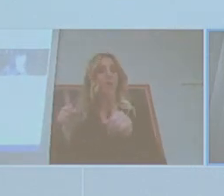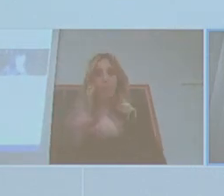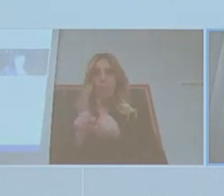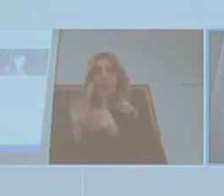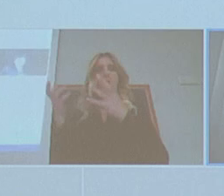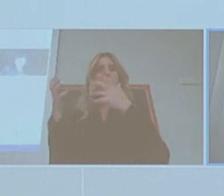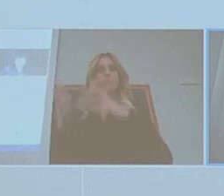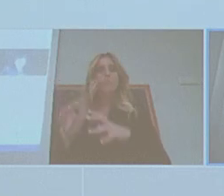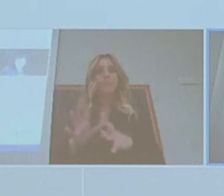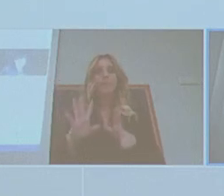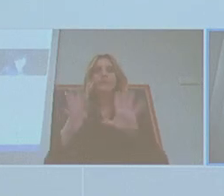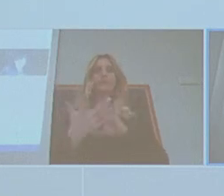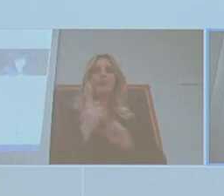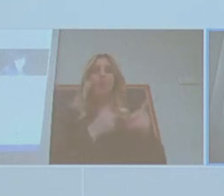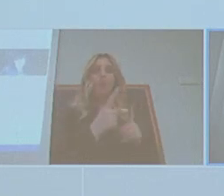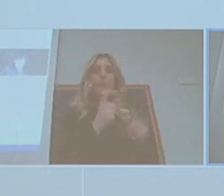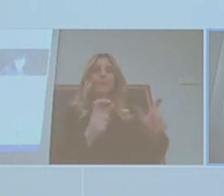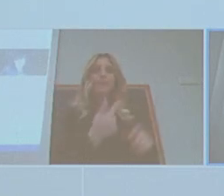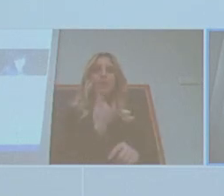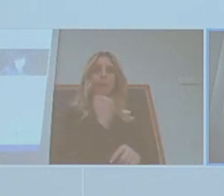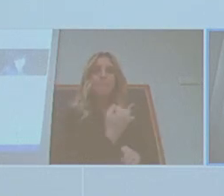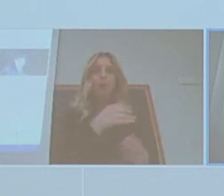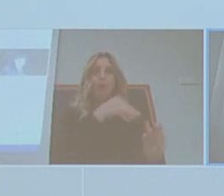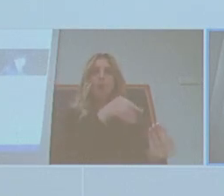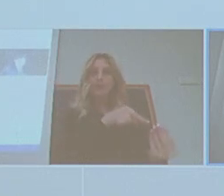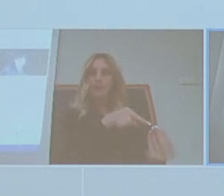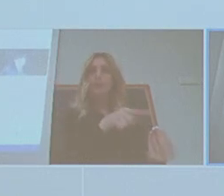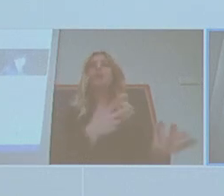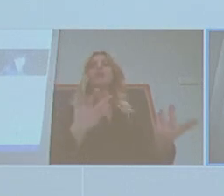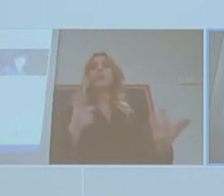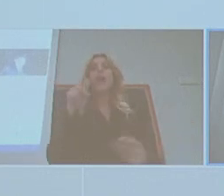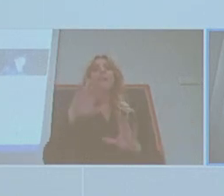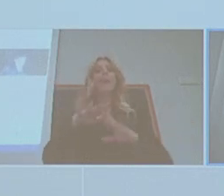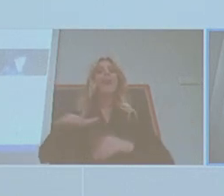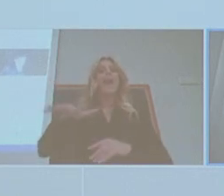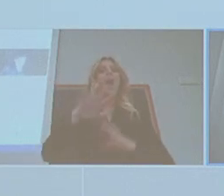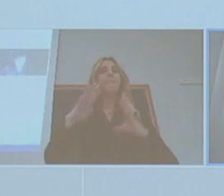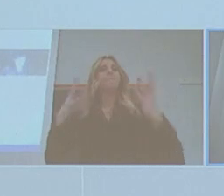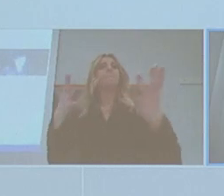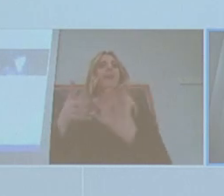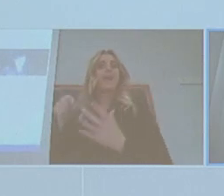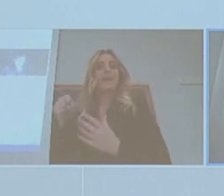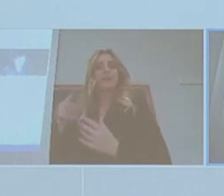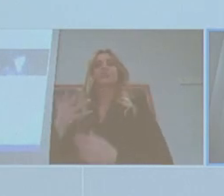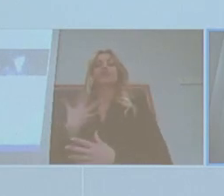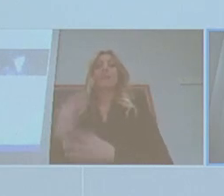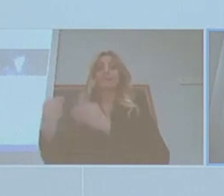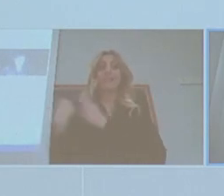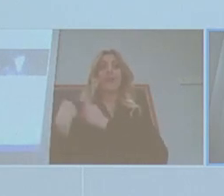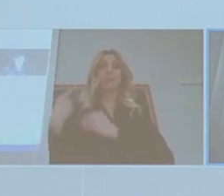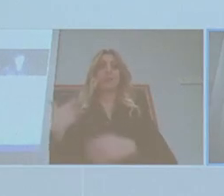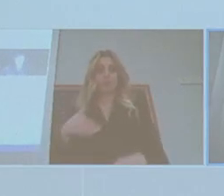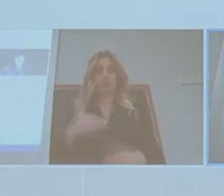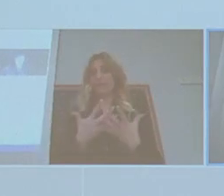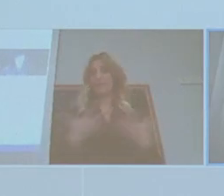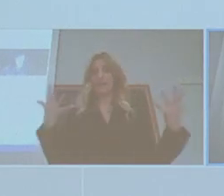stato giustamente introdotto all'inizio, anche l'ambiente sta subendo un grave danno, quindi